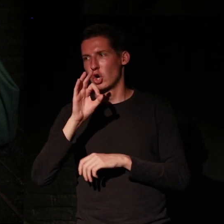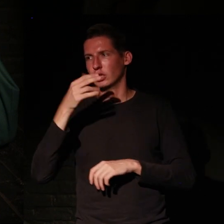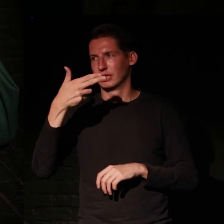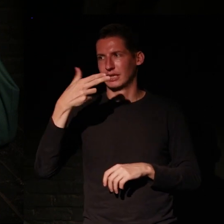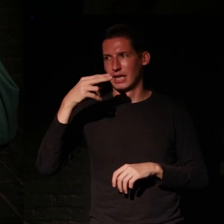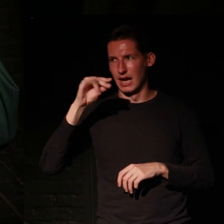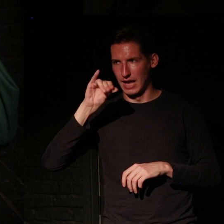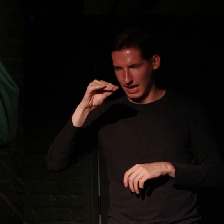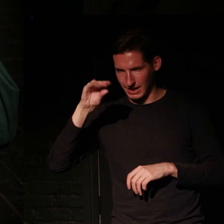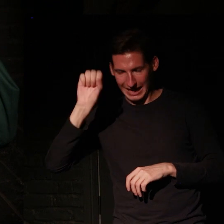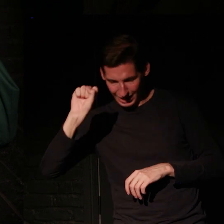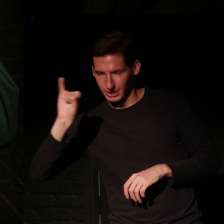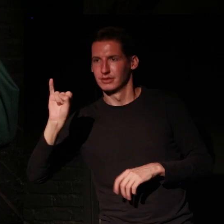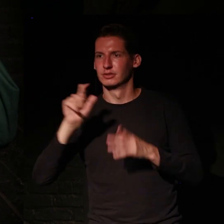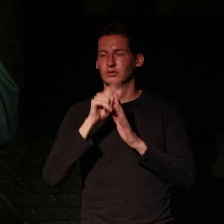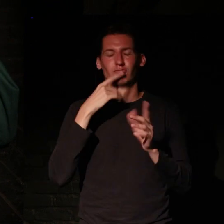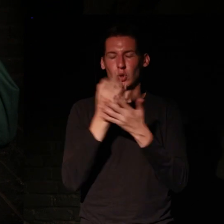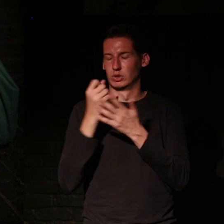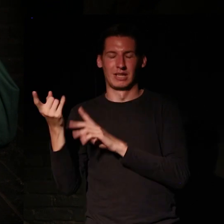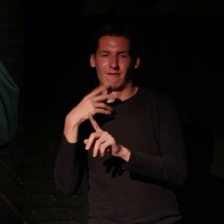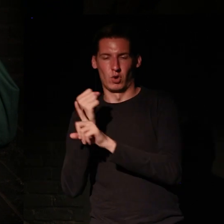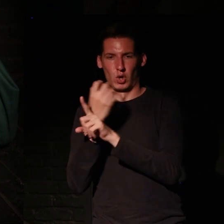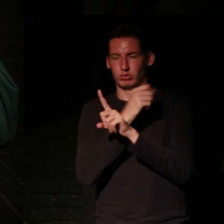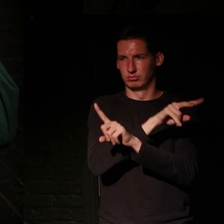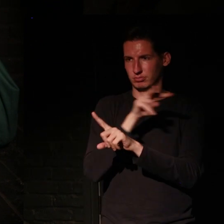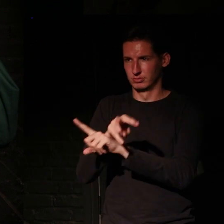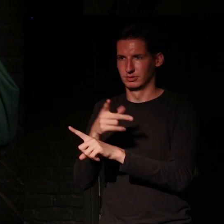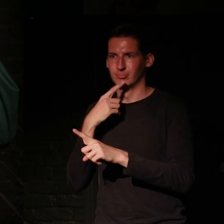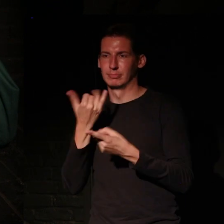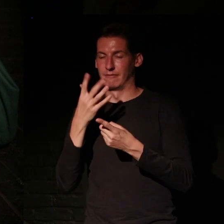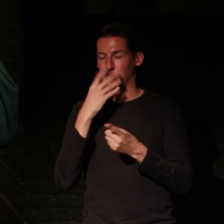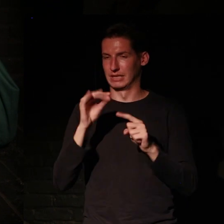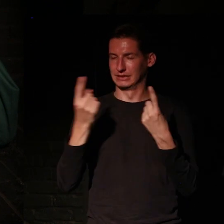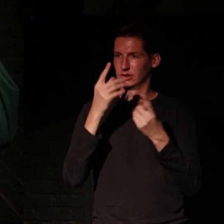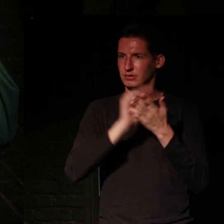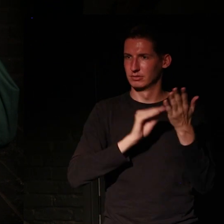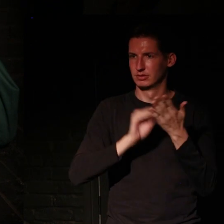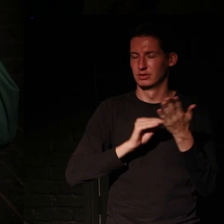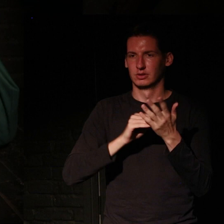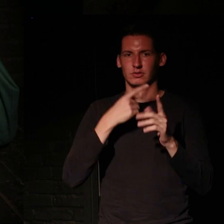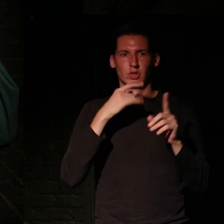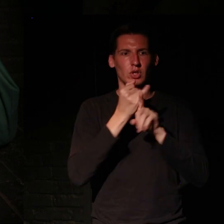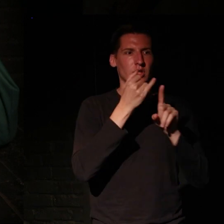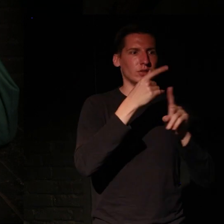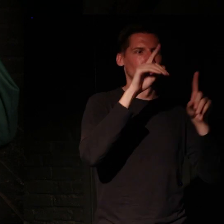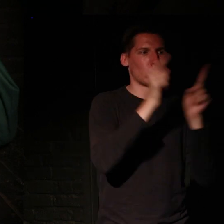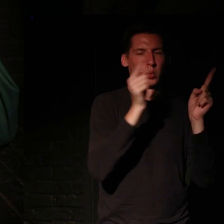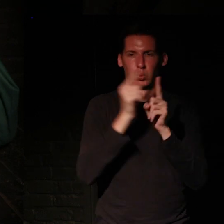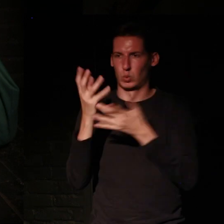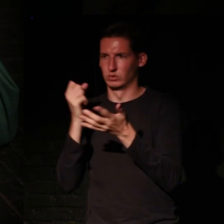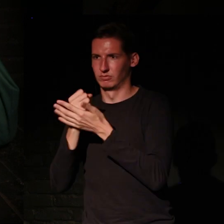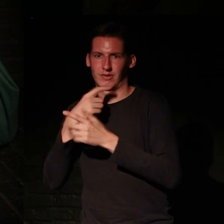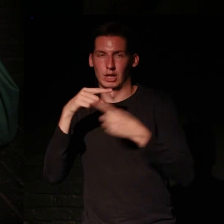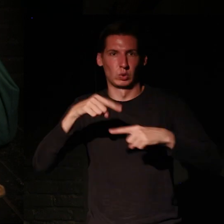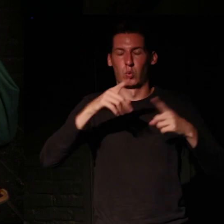imię. Z kolei Jahwe jest też zapisywana jako tetragramaton JHWH, więc też można, dlatego niektórzy